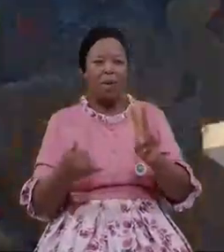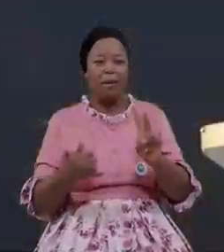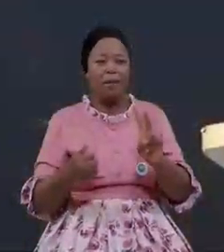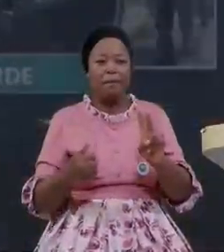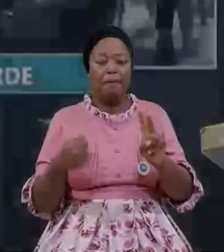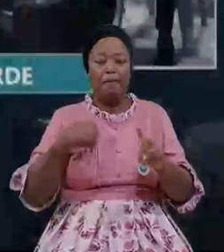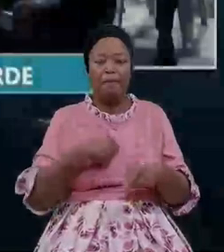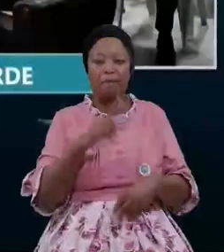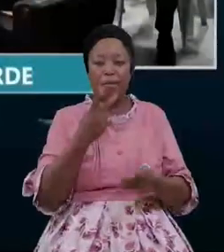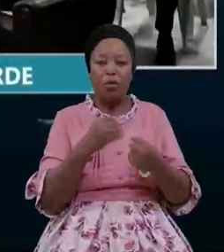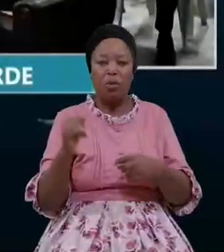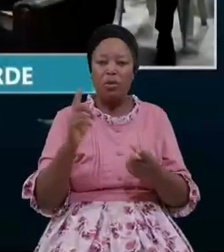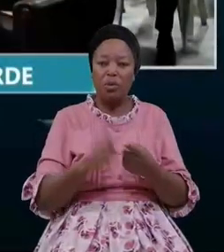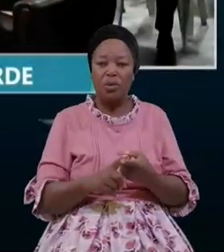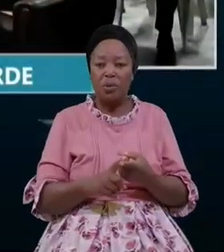2è